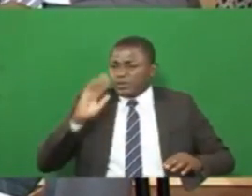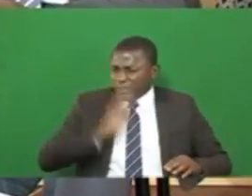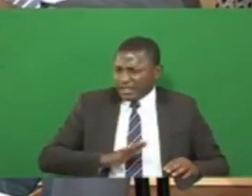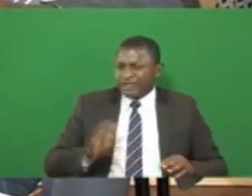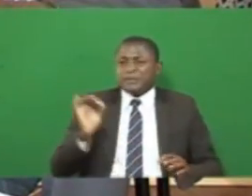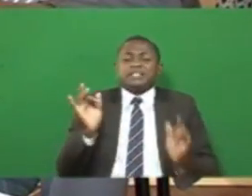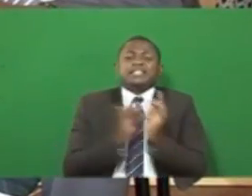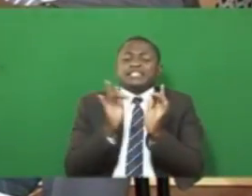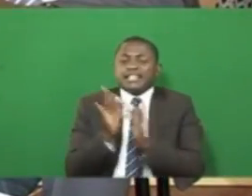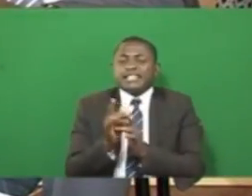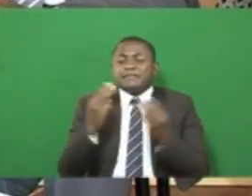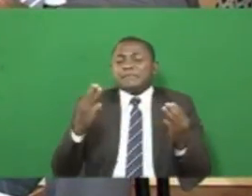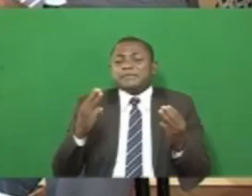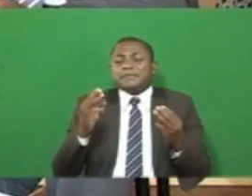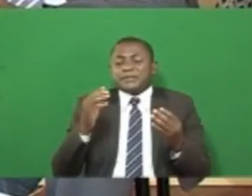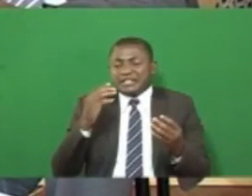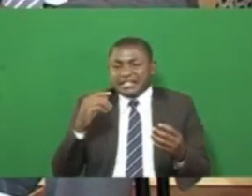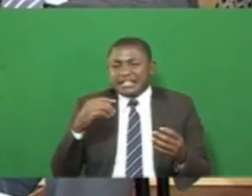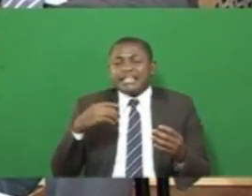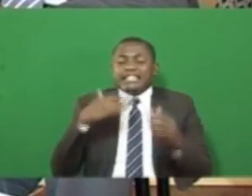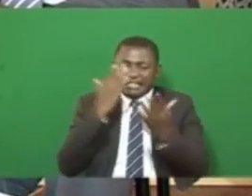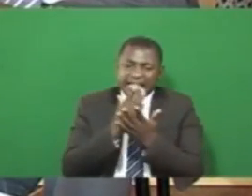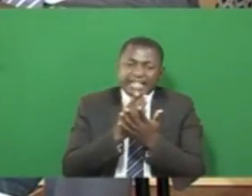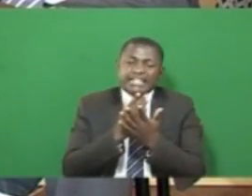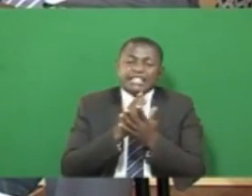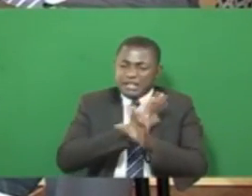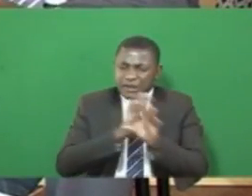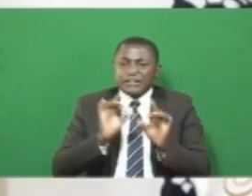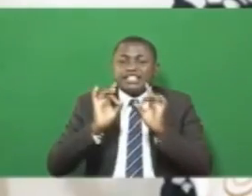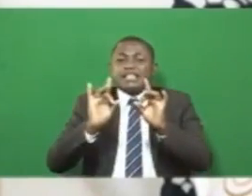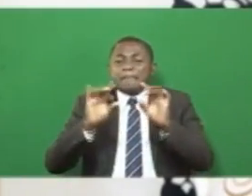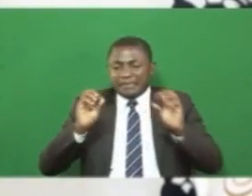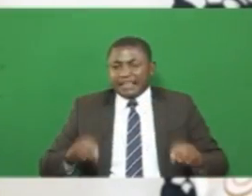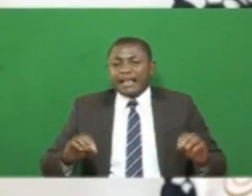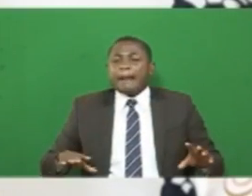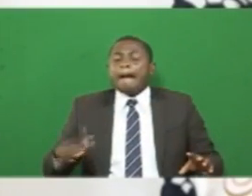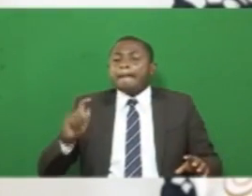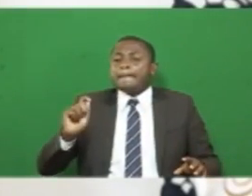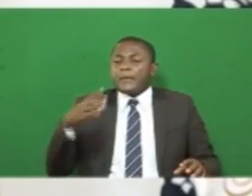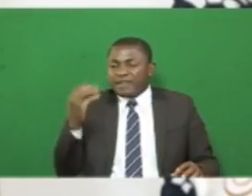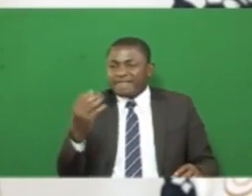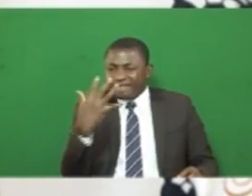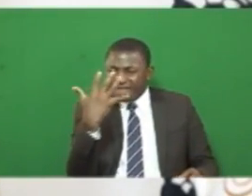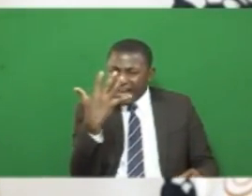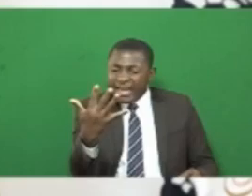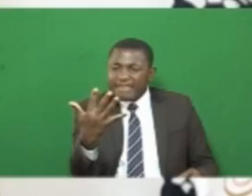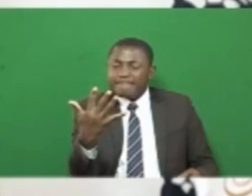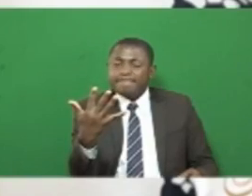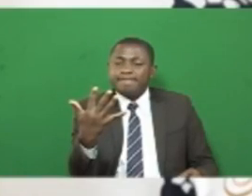vasia shese sabata remusu wechino mwe figiri yara taa tichizizari yari. Alright. But pane zunu five shuruta wapana. Eh. Kunze